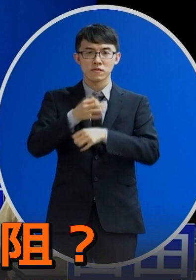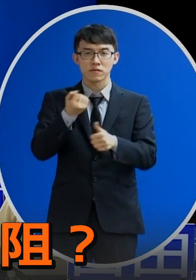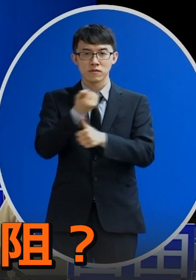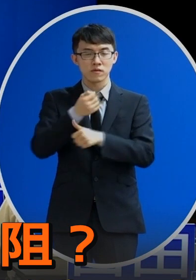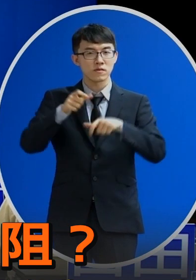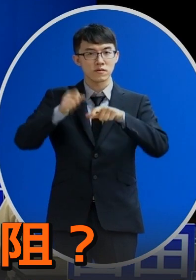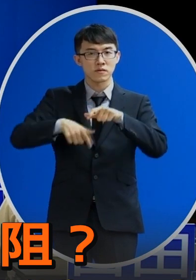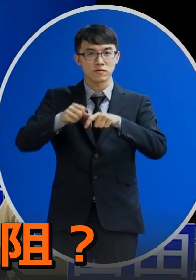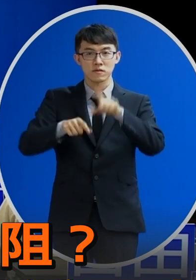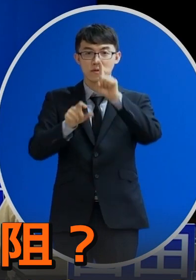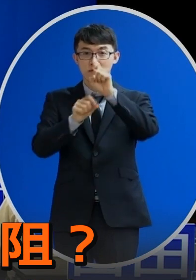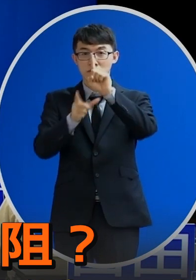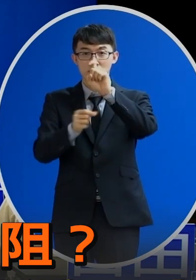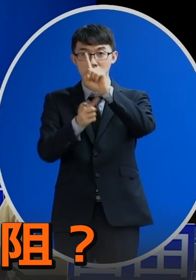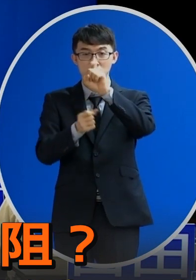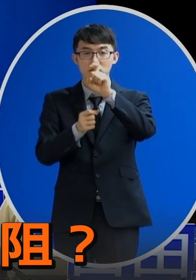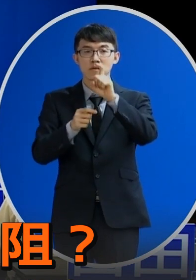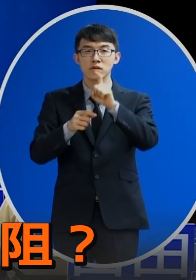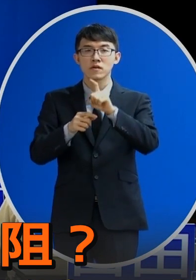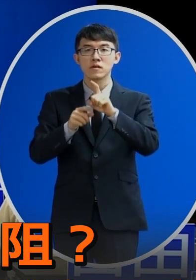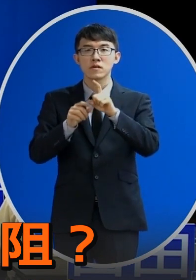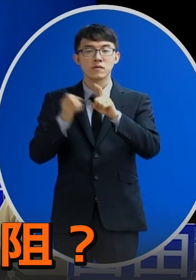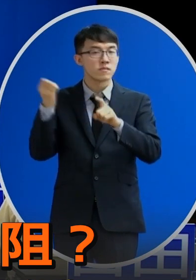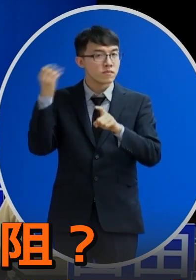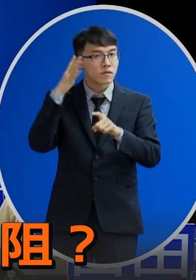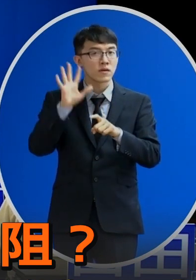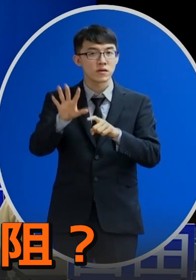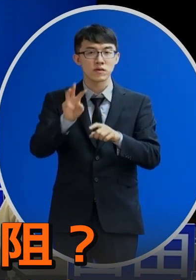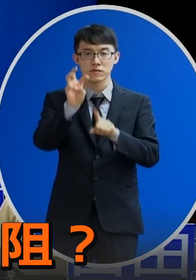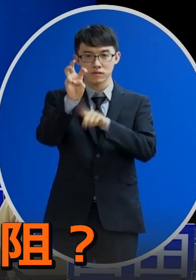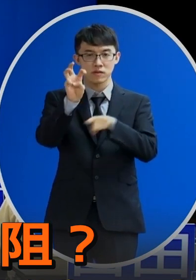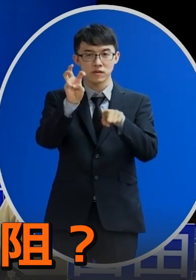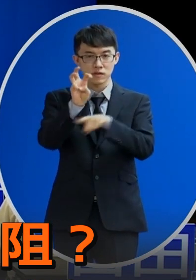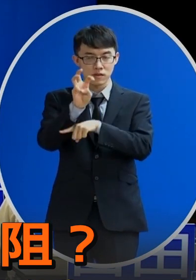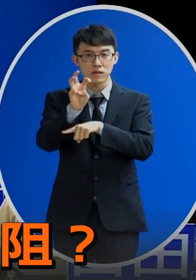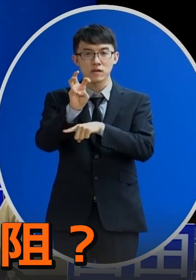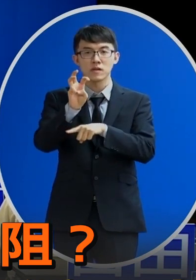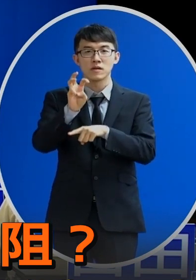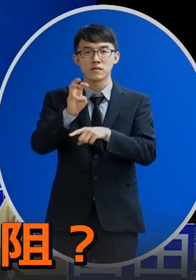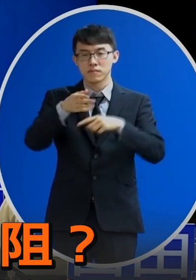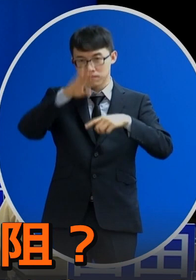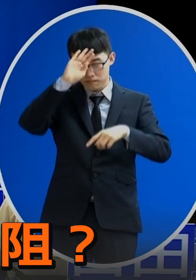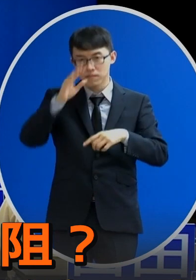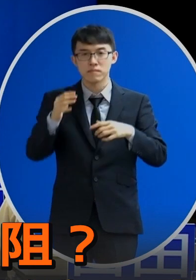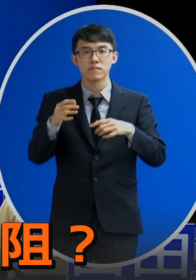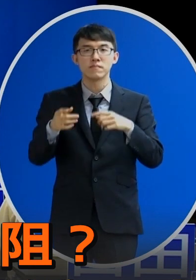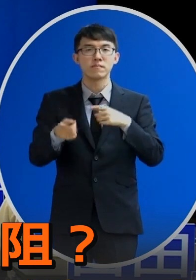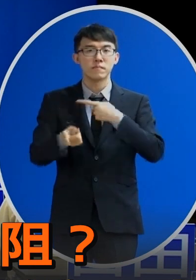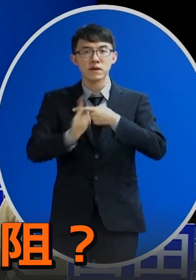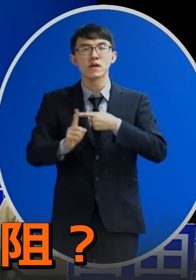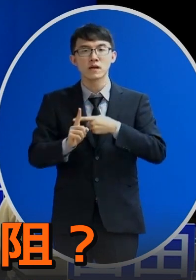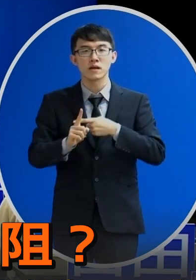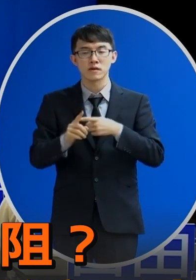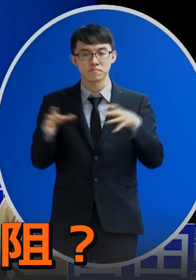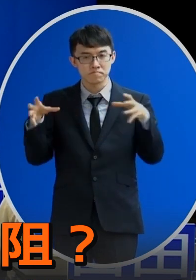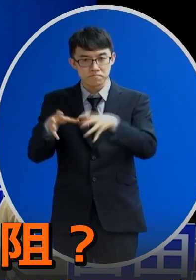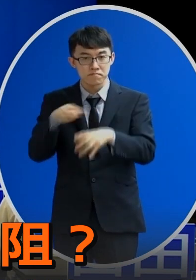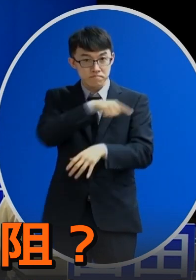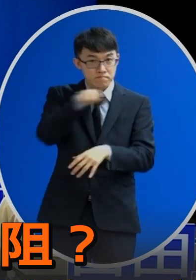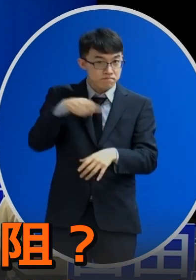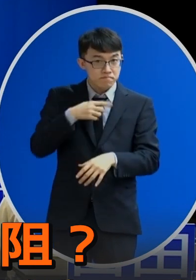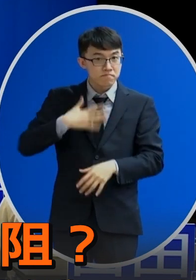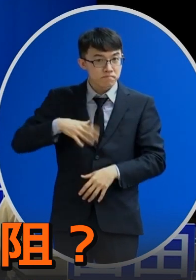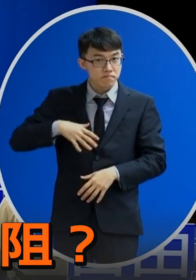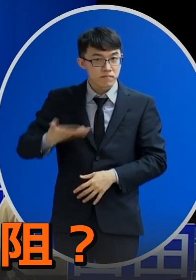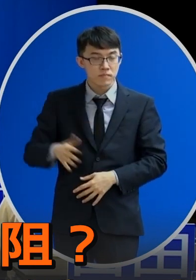申办尾牙，传出有一场三十多人确诊，指挥中心是否有掌握？原本预计年